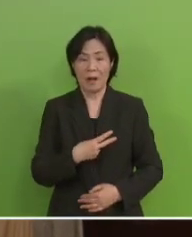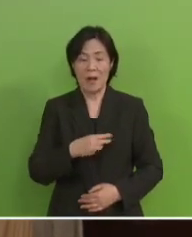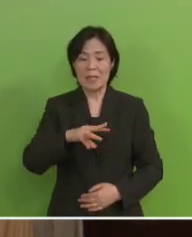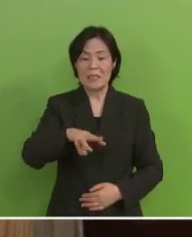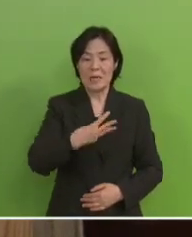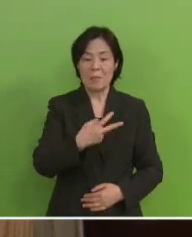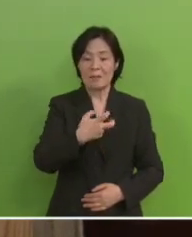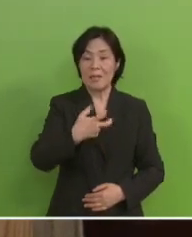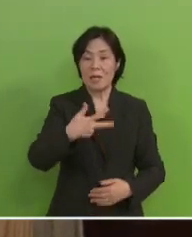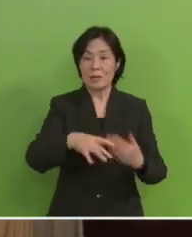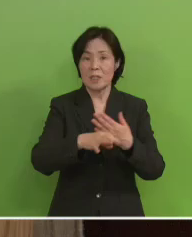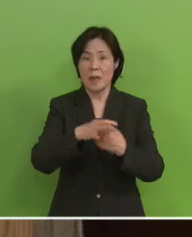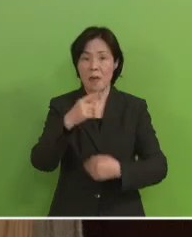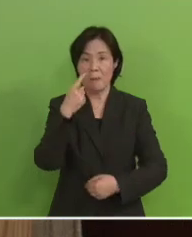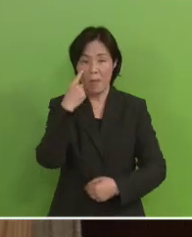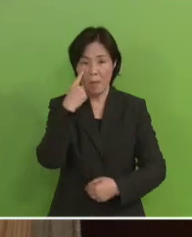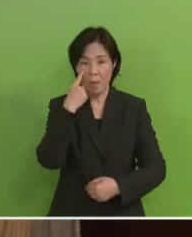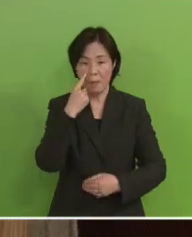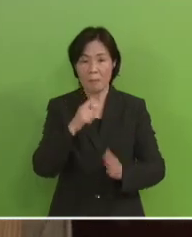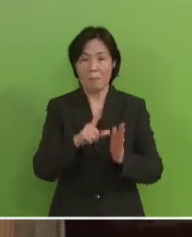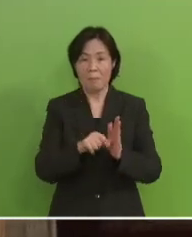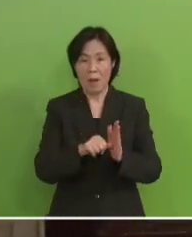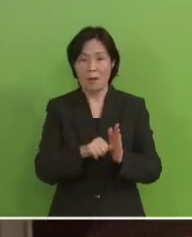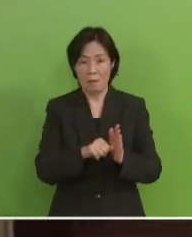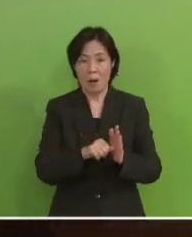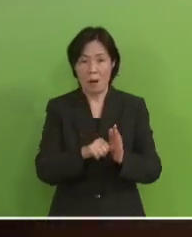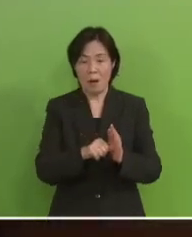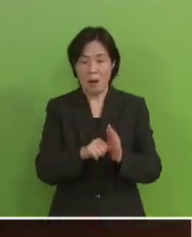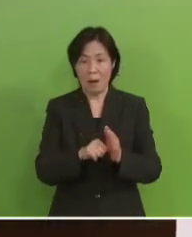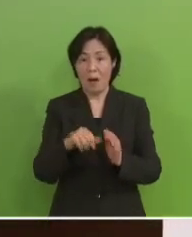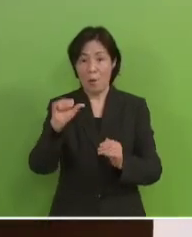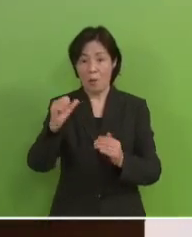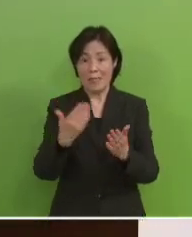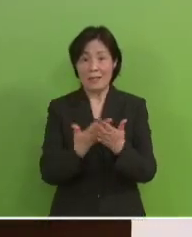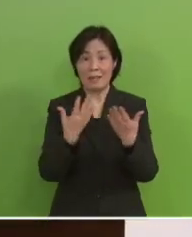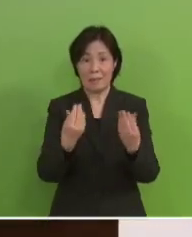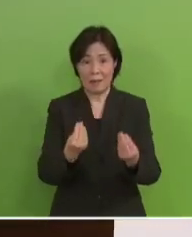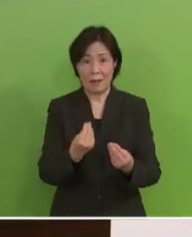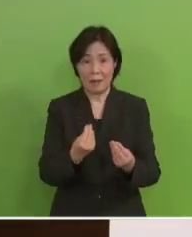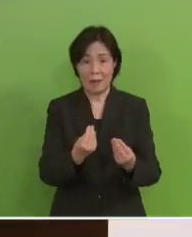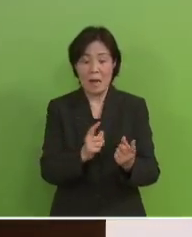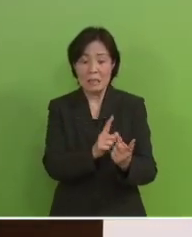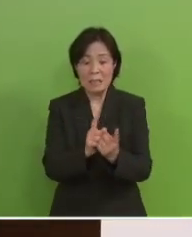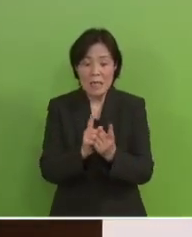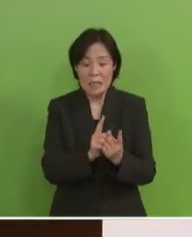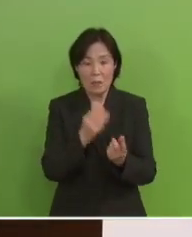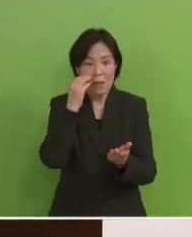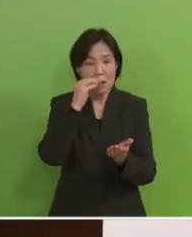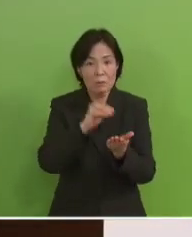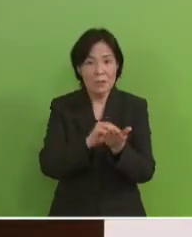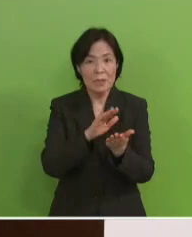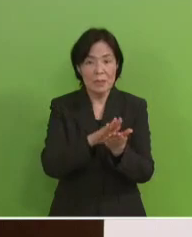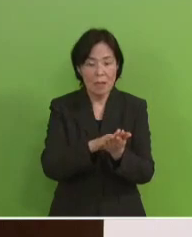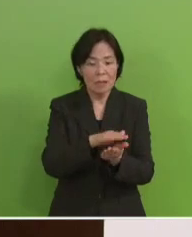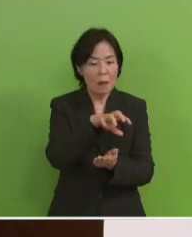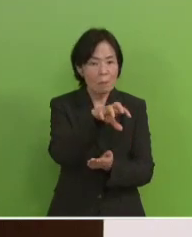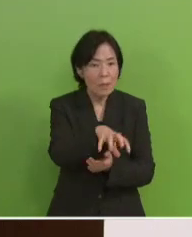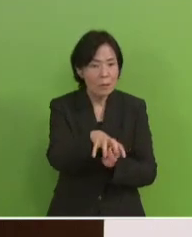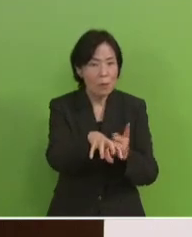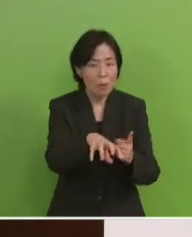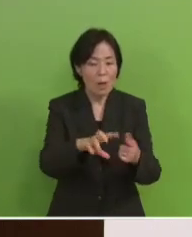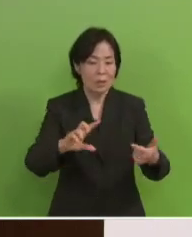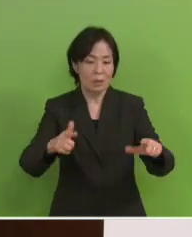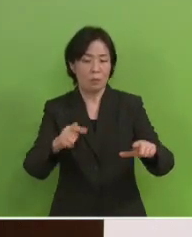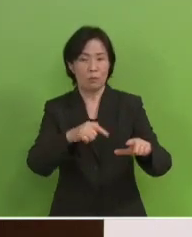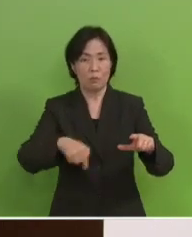377二例目は1名増えて5名となりましたがこれはの接触が確認された場面が異なっ